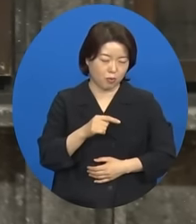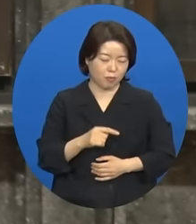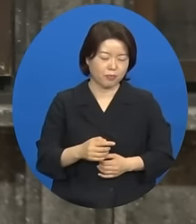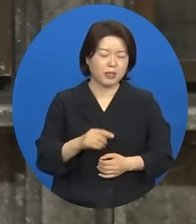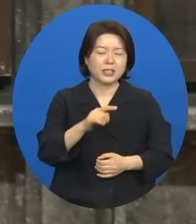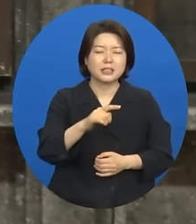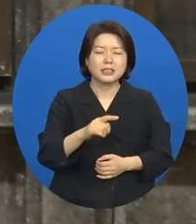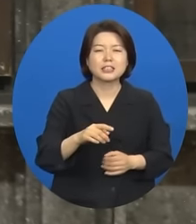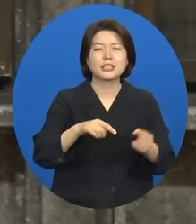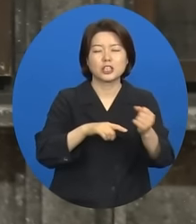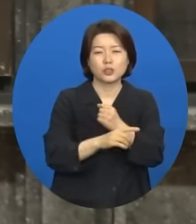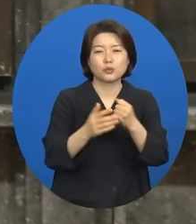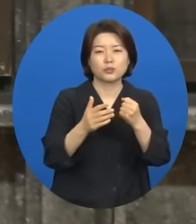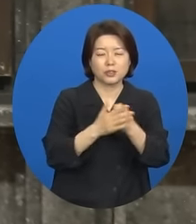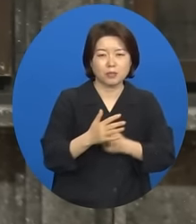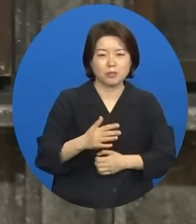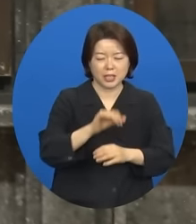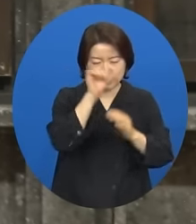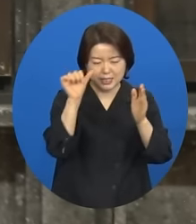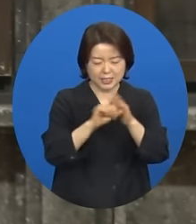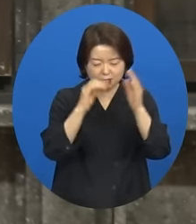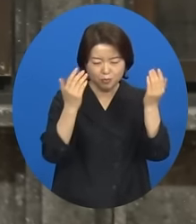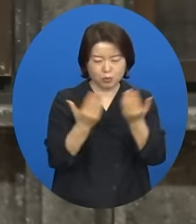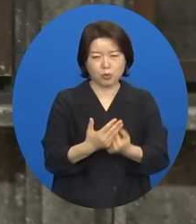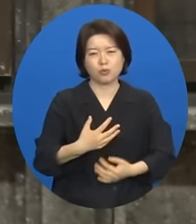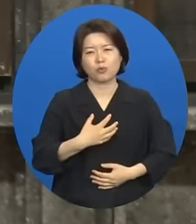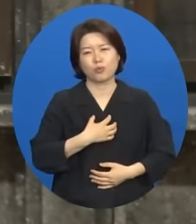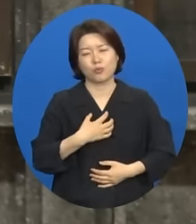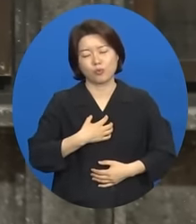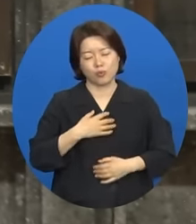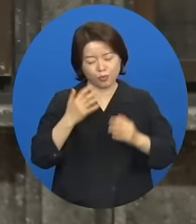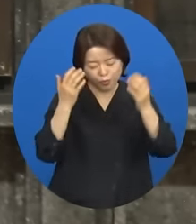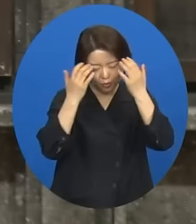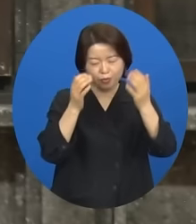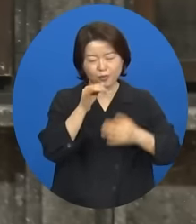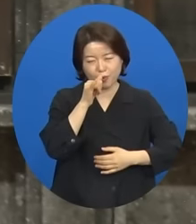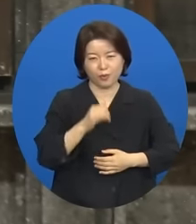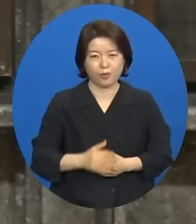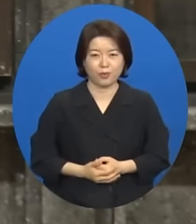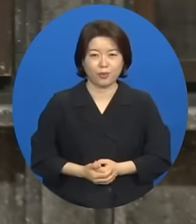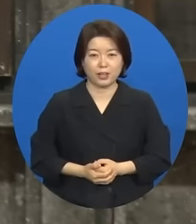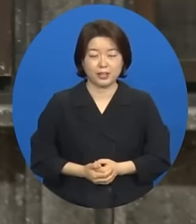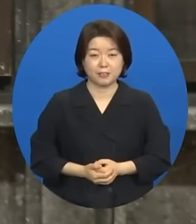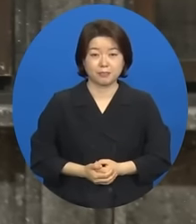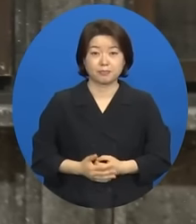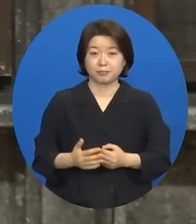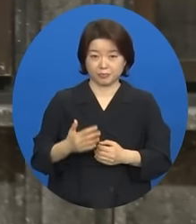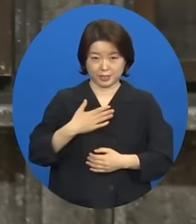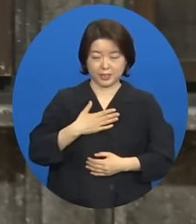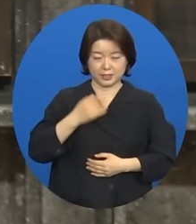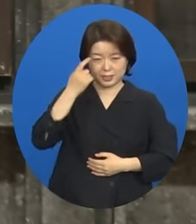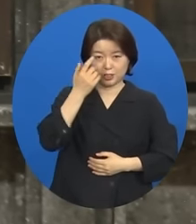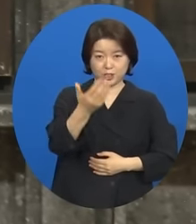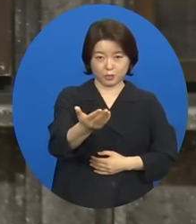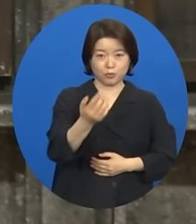험난했던 이유입니다. 근데 여러분, 이것이 우리의 모습이에요. 제가 한번 질문을 드려볼게요.